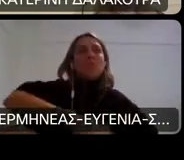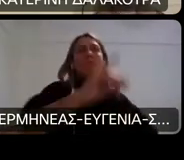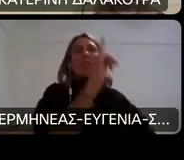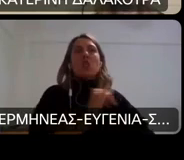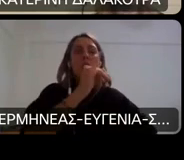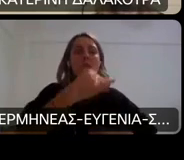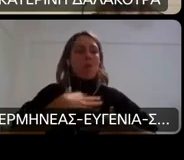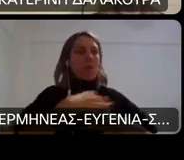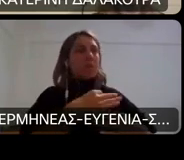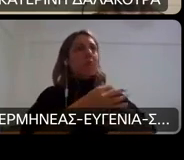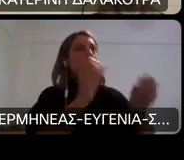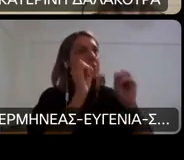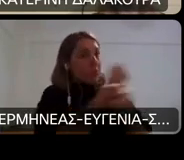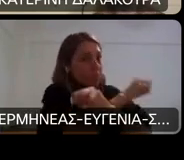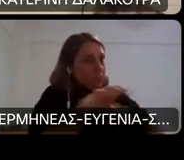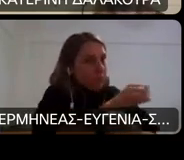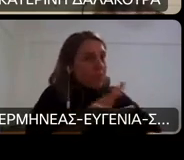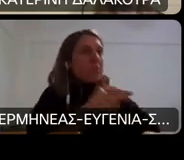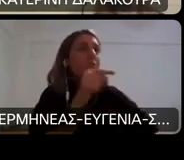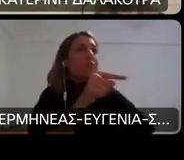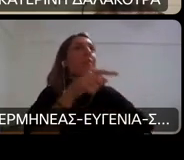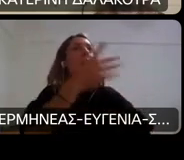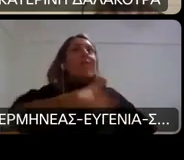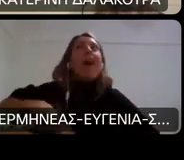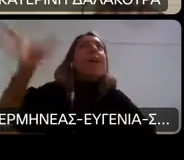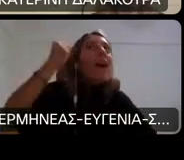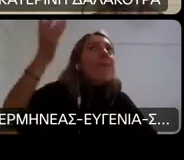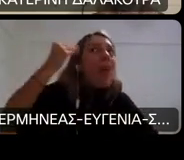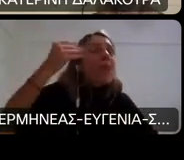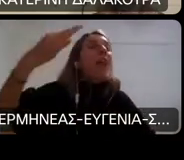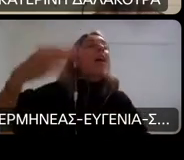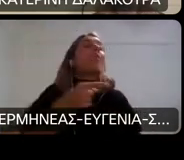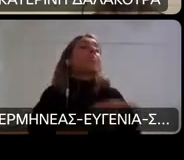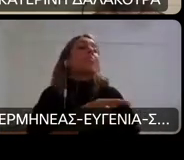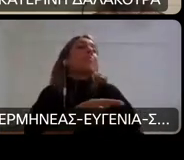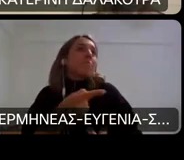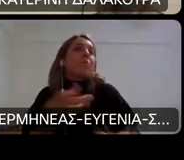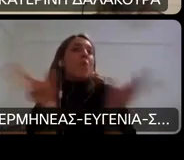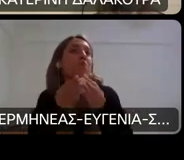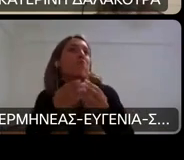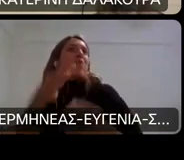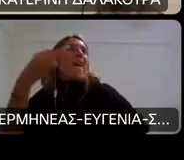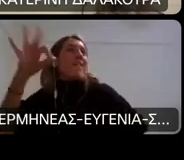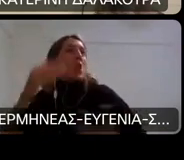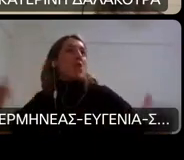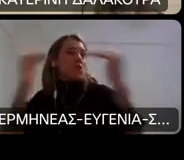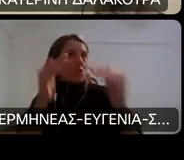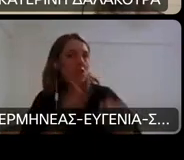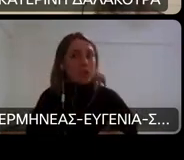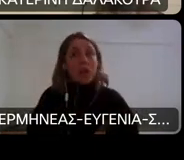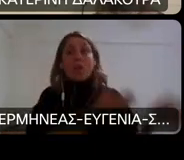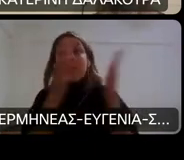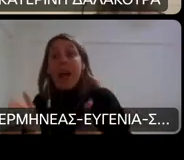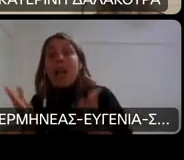ο στόχος εκεί ήταν η ενημερότητα και η ευαισθητοποίηση όλων των μελών, αλλά και η άσκηση